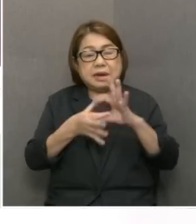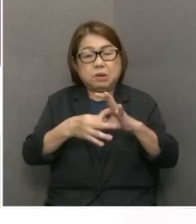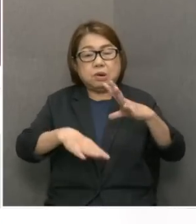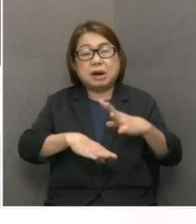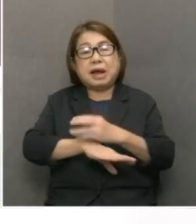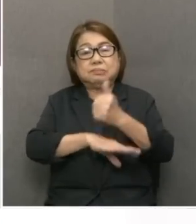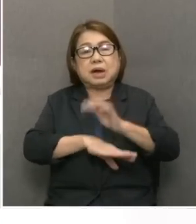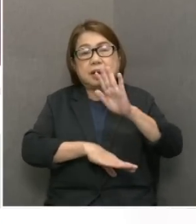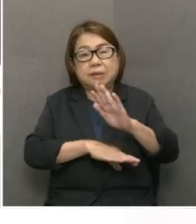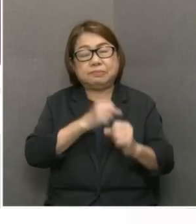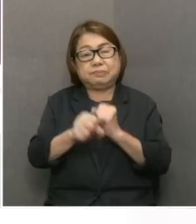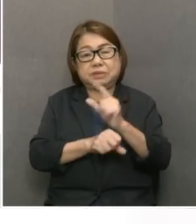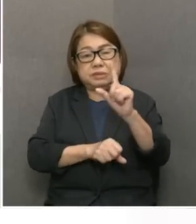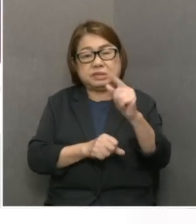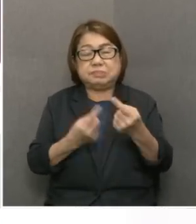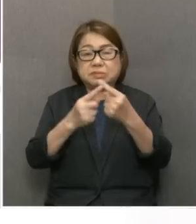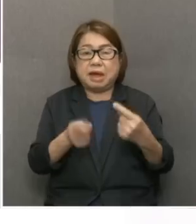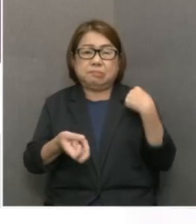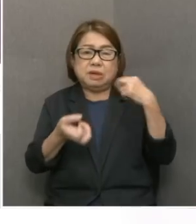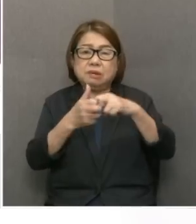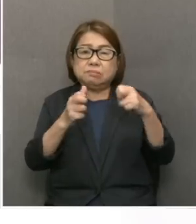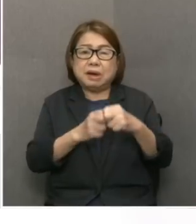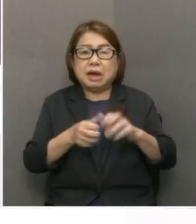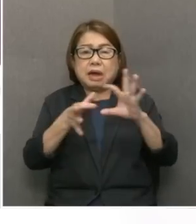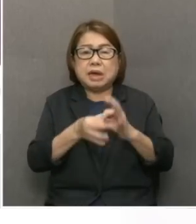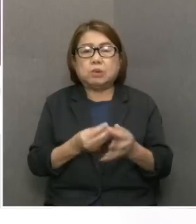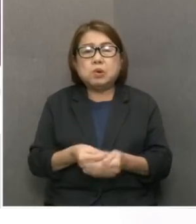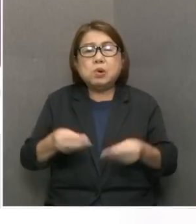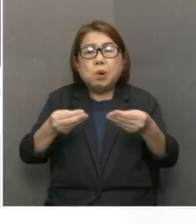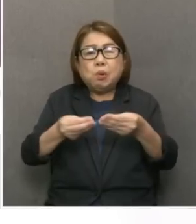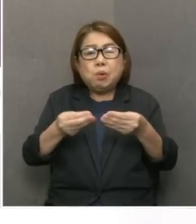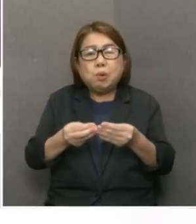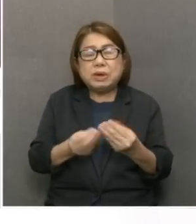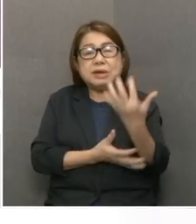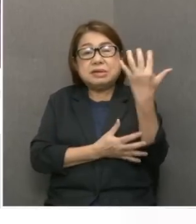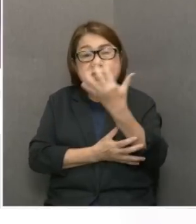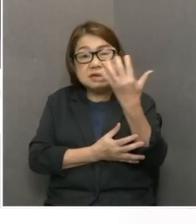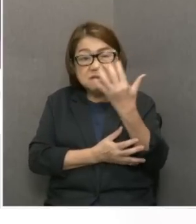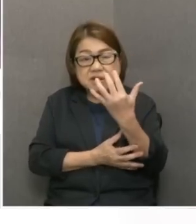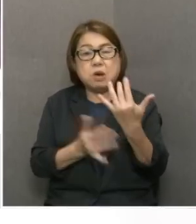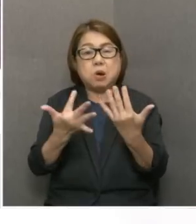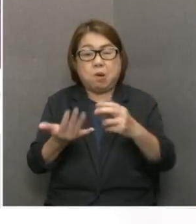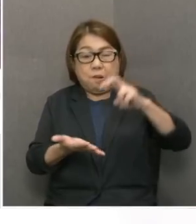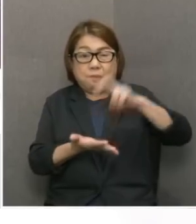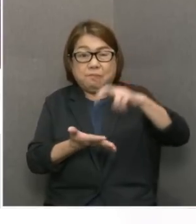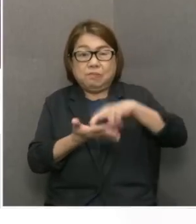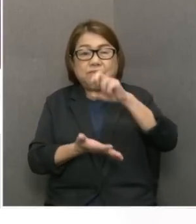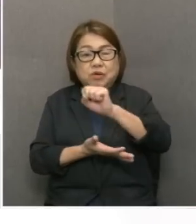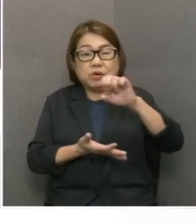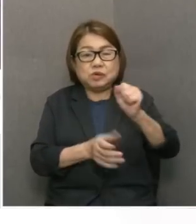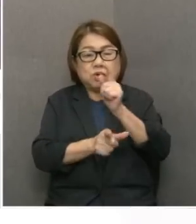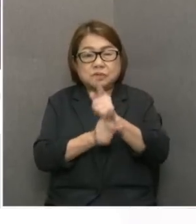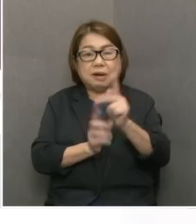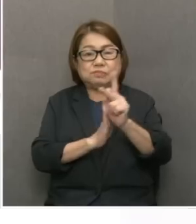นี้การร้องคดีถือหุ้นสื่อยังรองได้หลังมีการรับรองสสแล้วตามมาตรา 82ของ